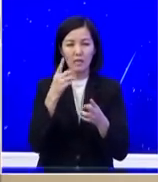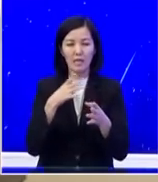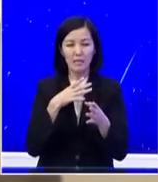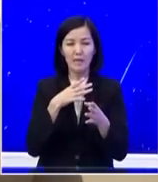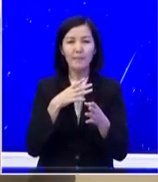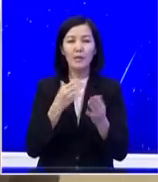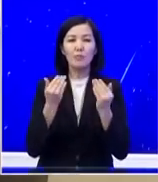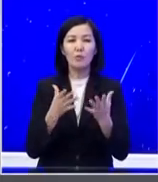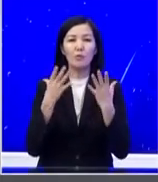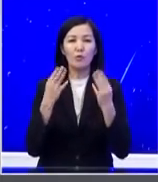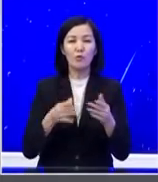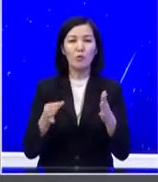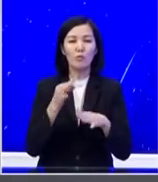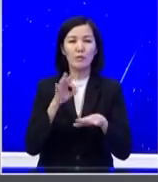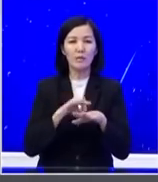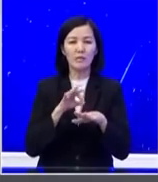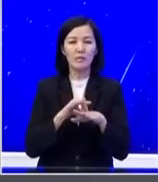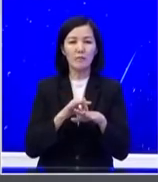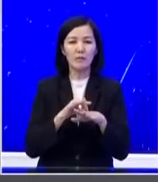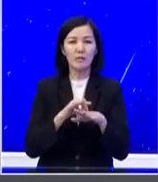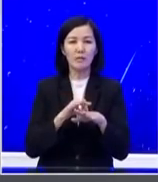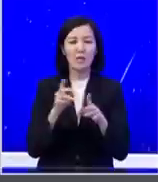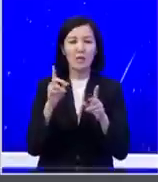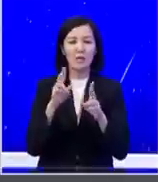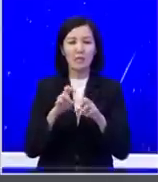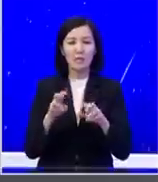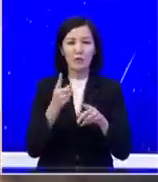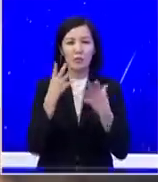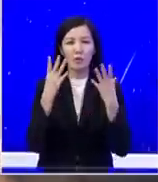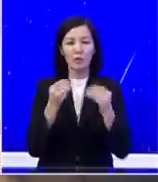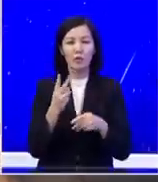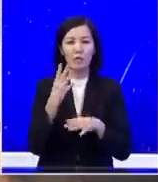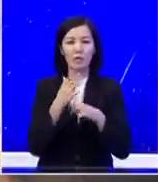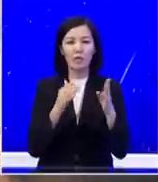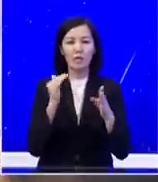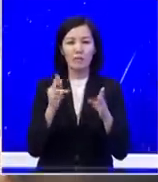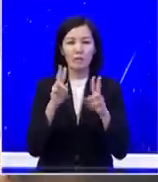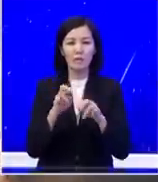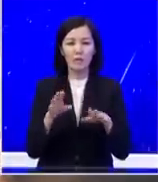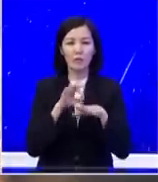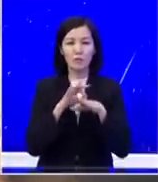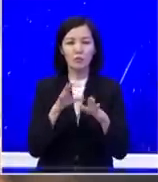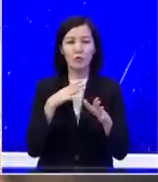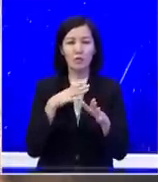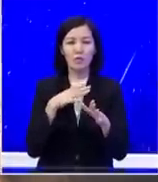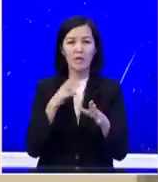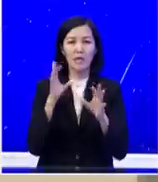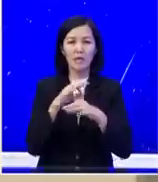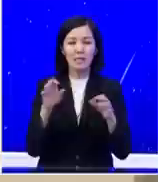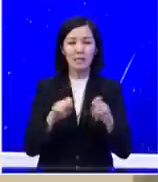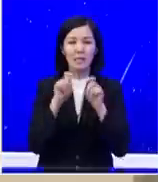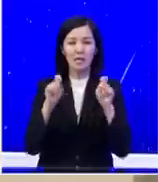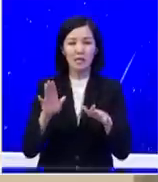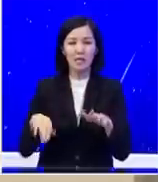кетейік, бүгінгі күні облыста COVID-19 инфекциясына тексерудің тәулігіне 2500 зерттеу жасалған. Осы зертхана іске қосылғаннан